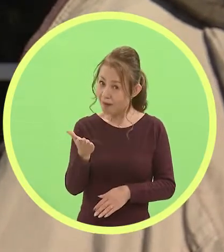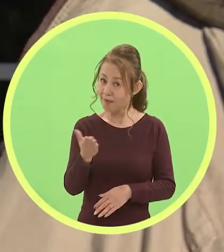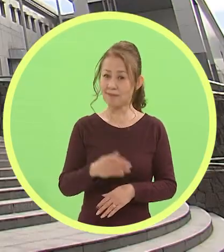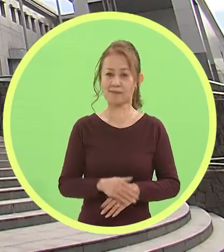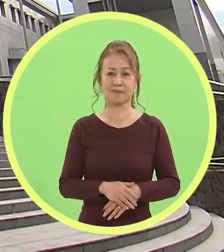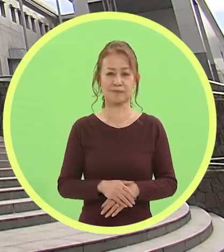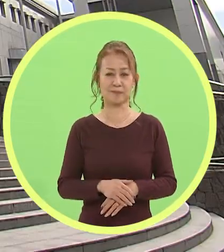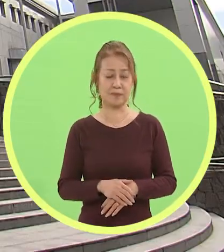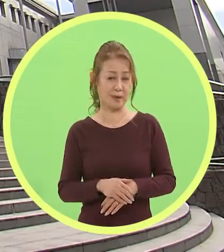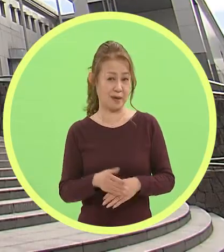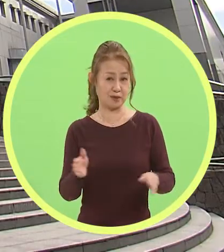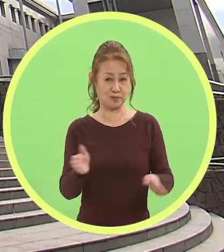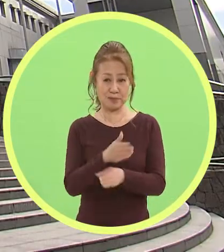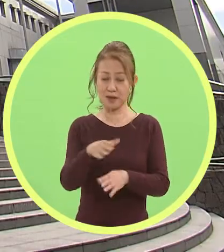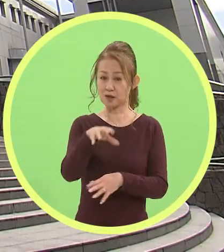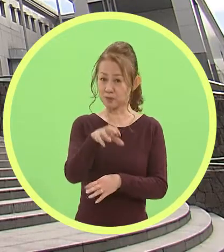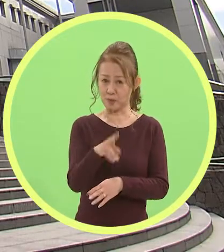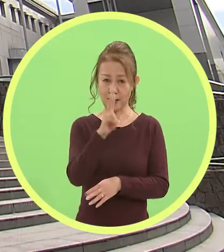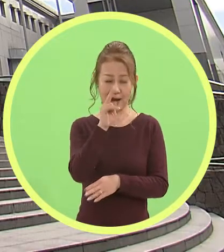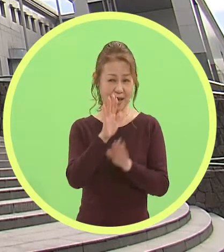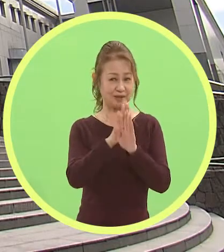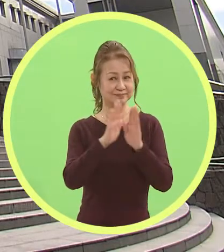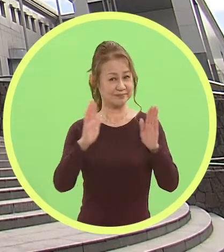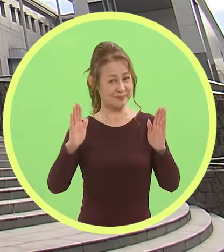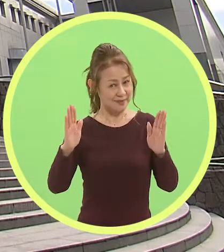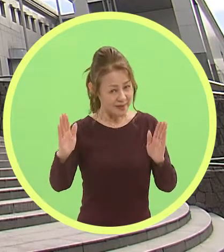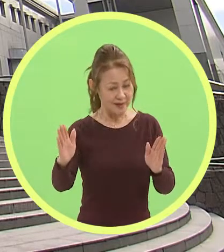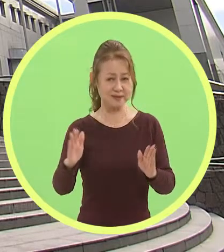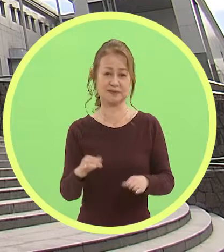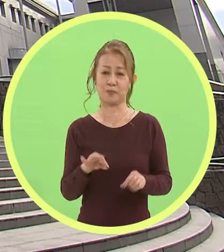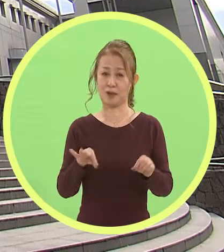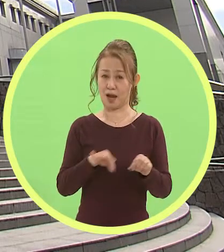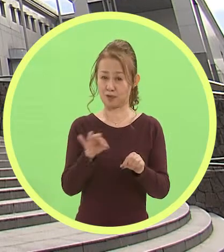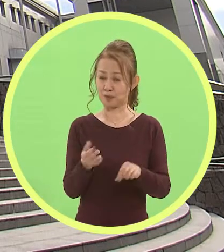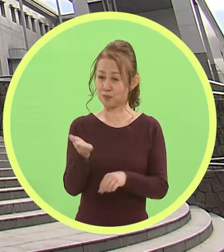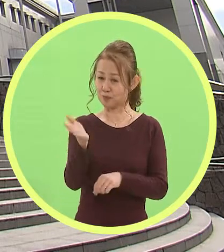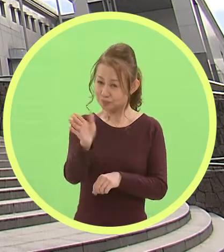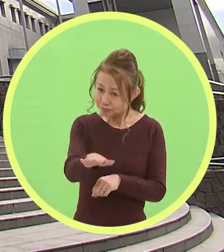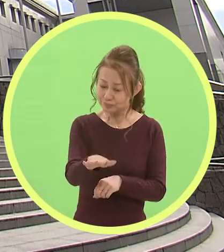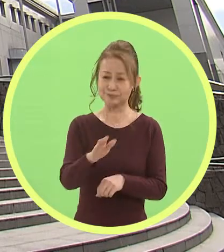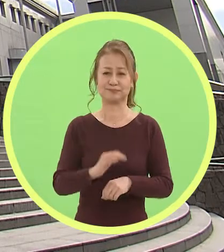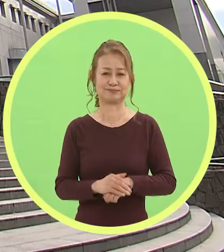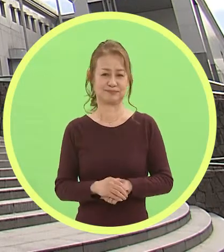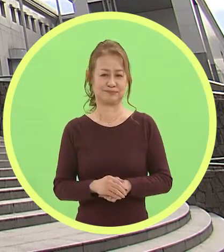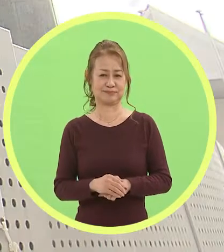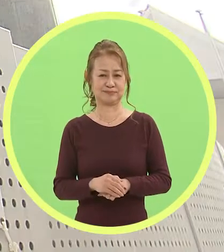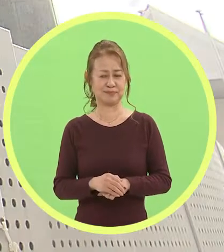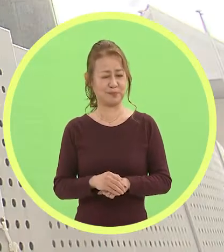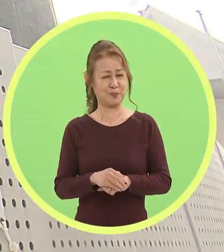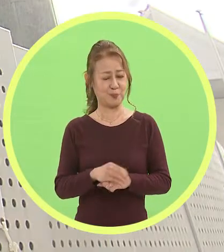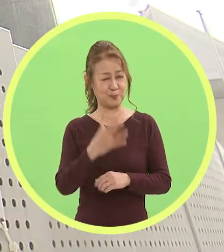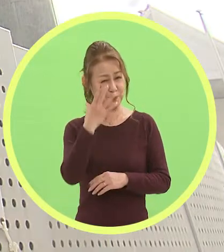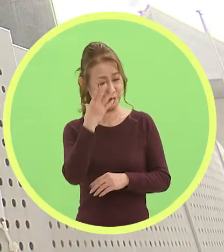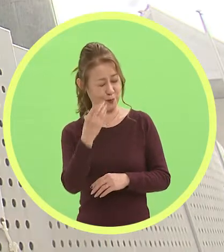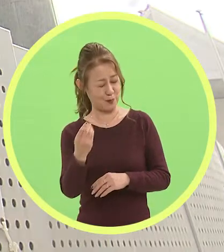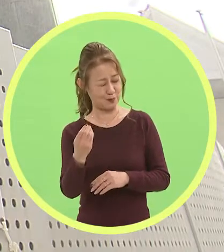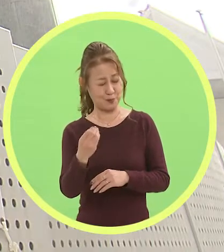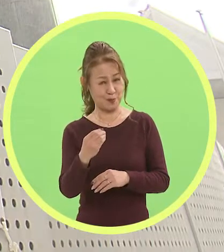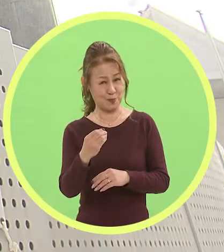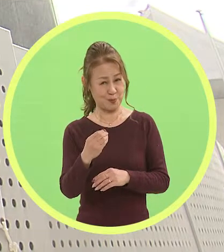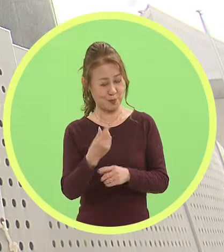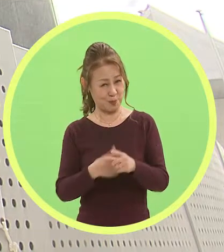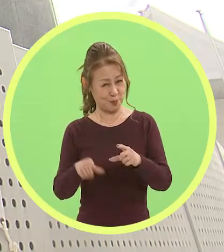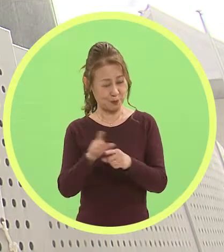ました。ガラス張りの多目的スペースの新設やカフェなどの移転も予定していて、より美し